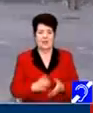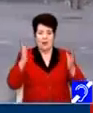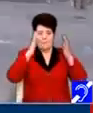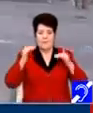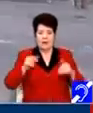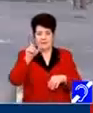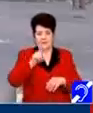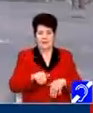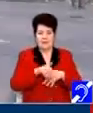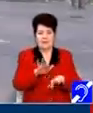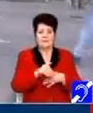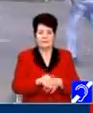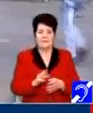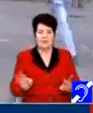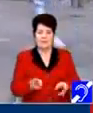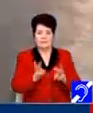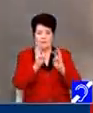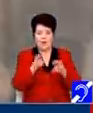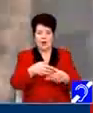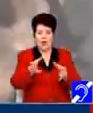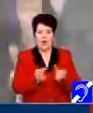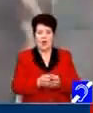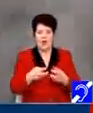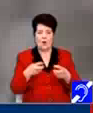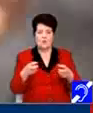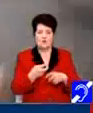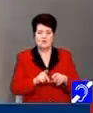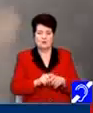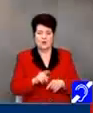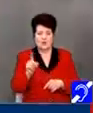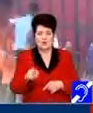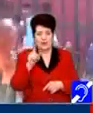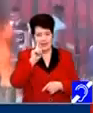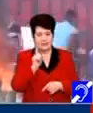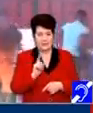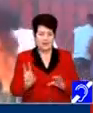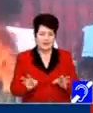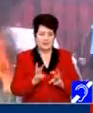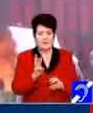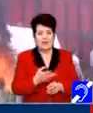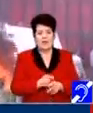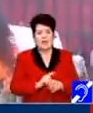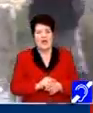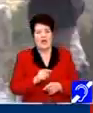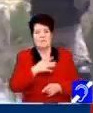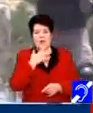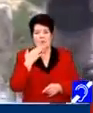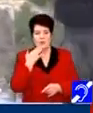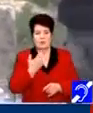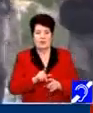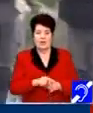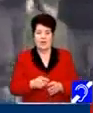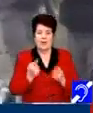Palestinienii au continuat protestele, au dat foc la cauciucuri și au aruncat cu pietre în forțele israeliene care au recurs la gaze lacrimogene. Tot mai multe țări, între